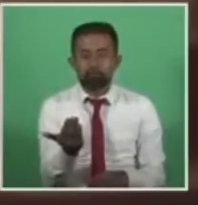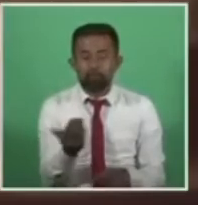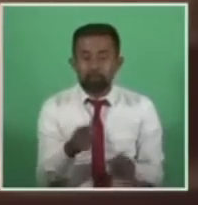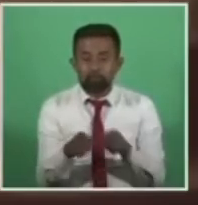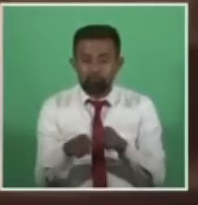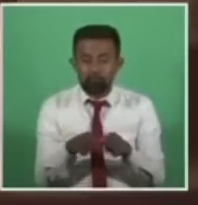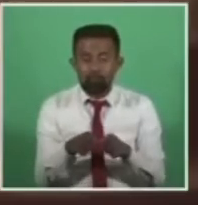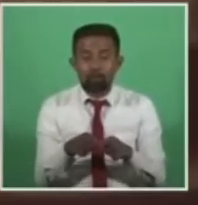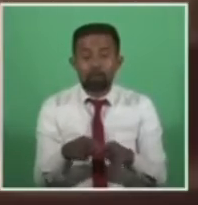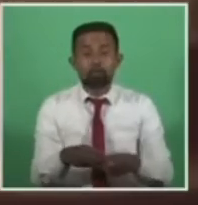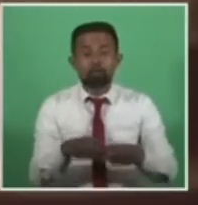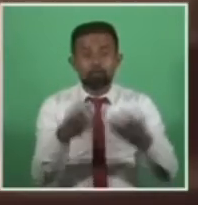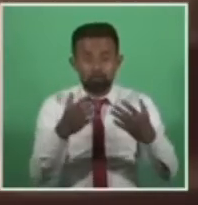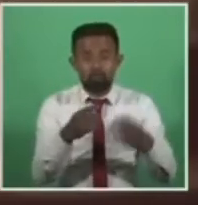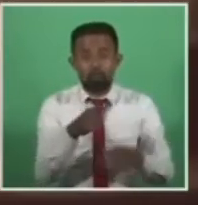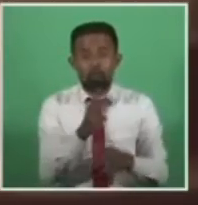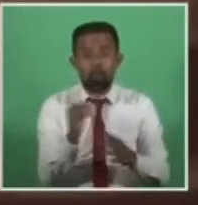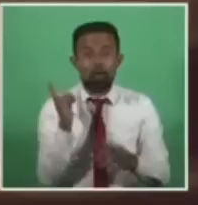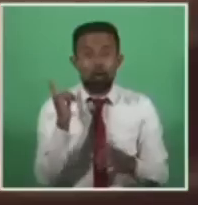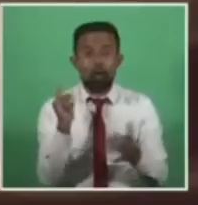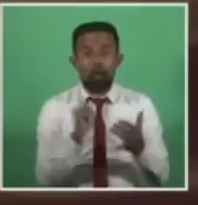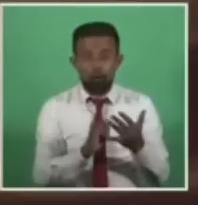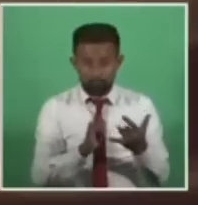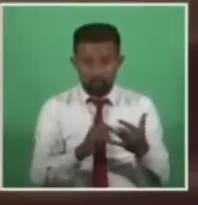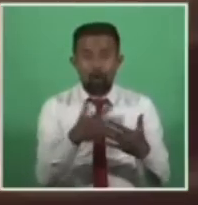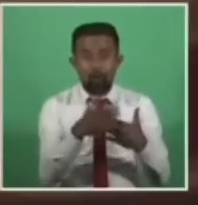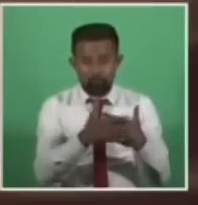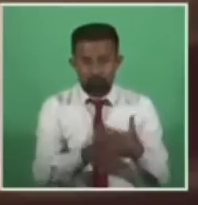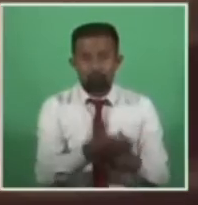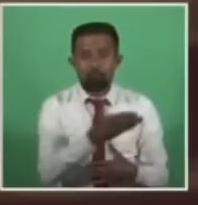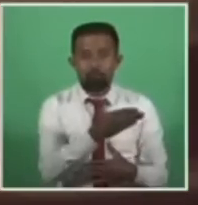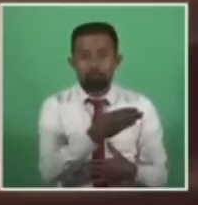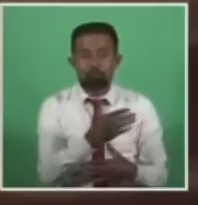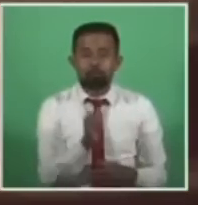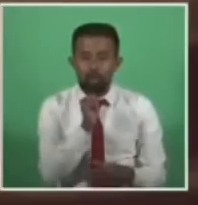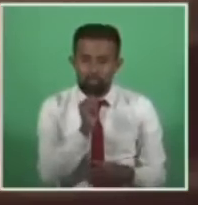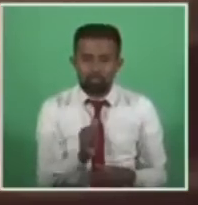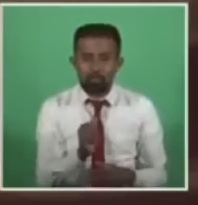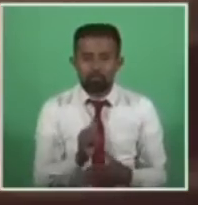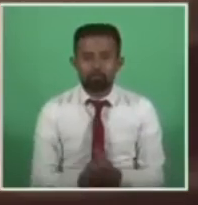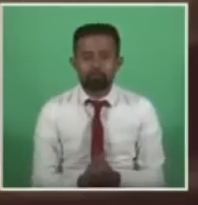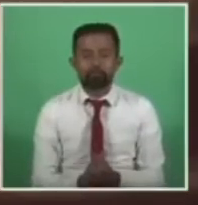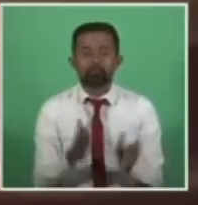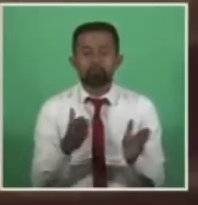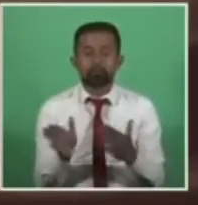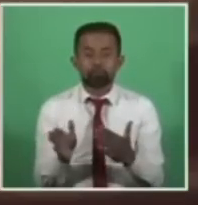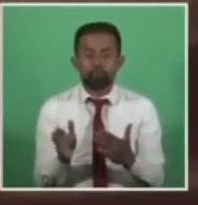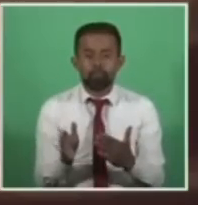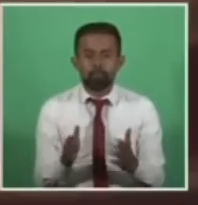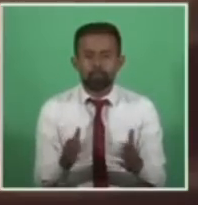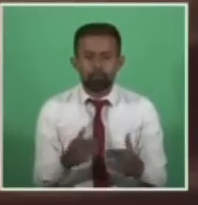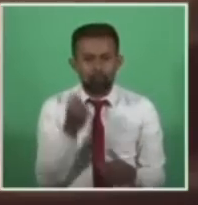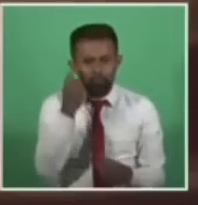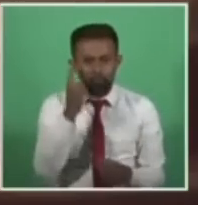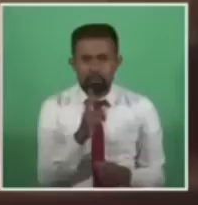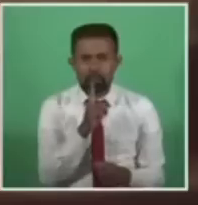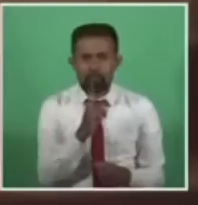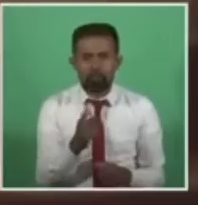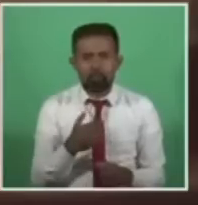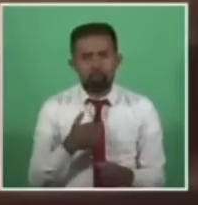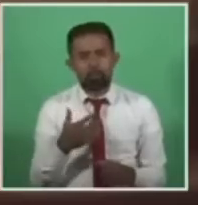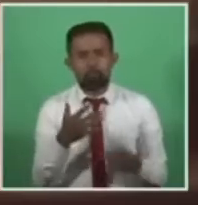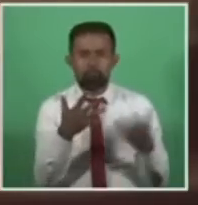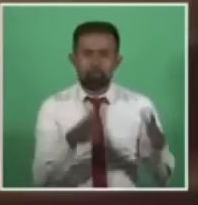වගේ අනතුරකට යුදාබුදා මූලස්ථානයේ මුහුණ දුන්නේ. ඒක තමයි යථාර්ථය. ඊළඟට මෙතුමා කියනවා මම මෙහෙම